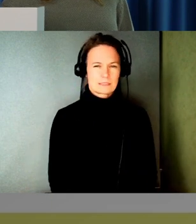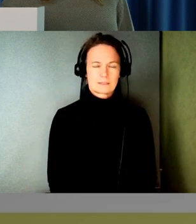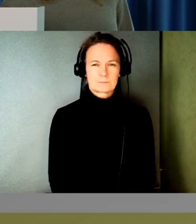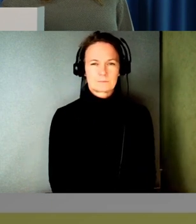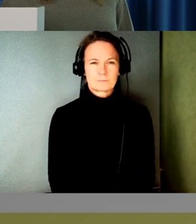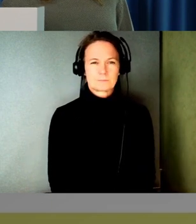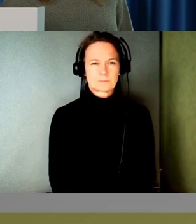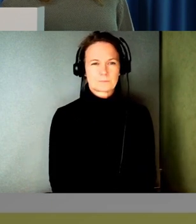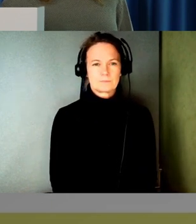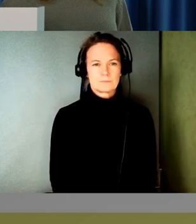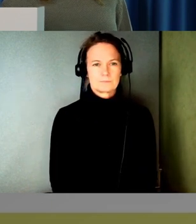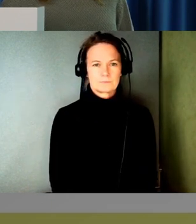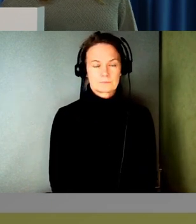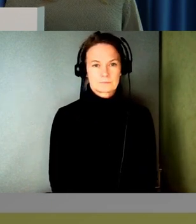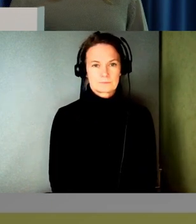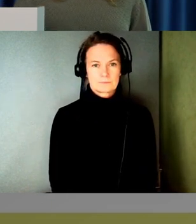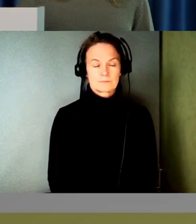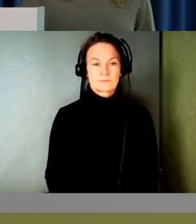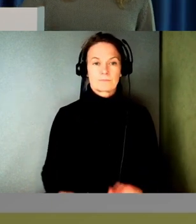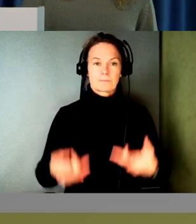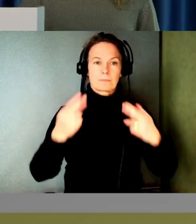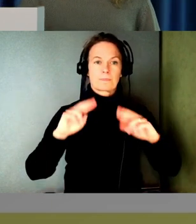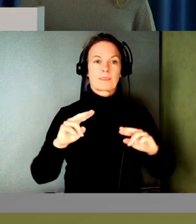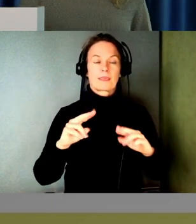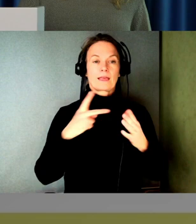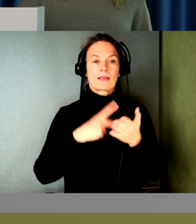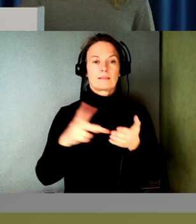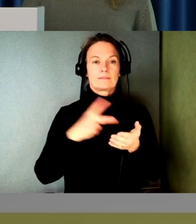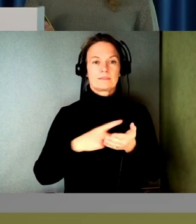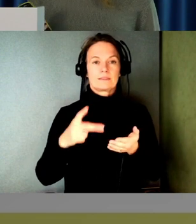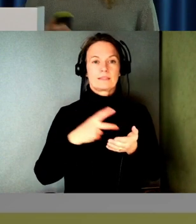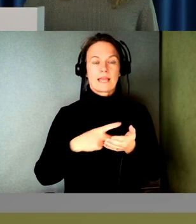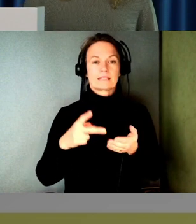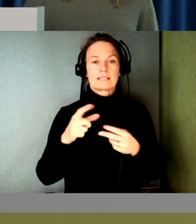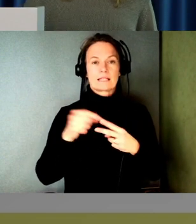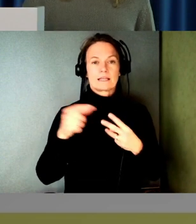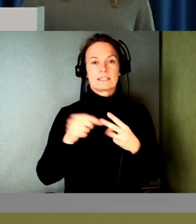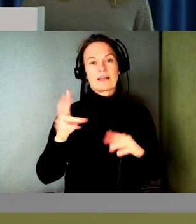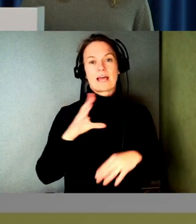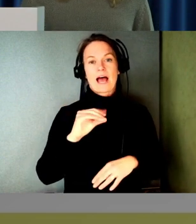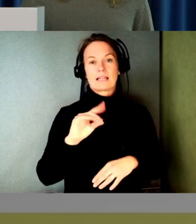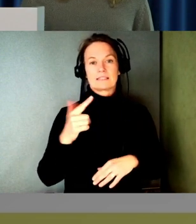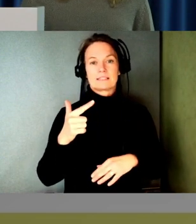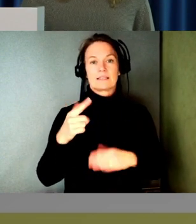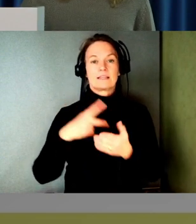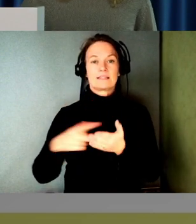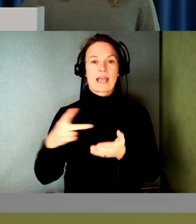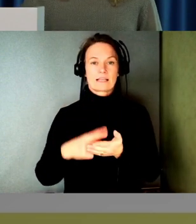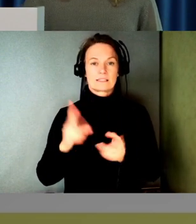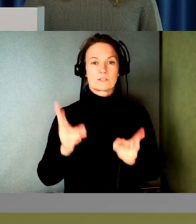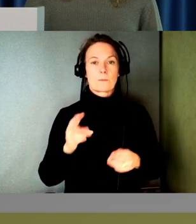bättre sen har vi också textalternativ eller alttext som det kallas som Per också eh var inne på tidigare